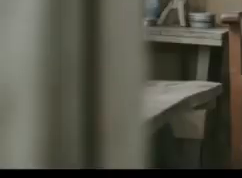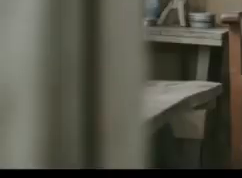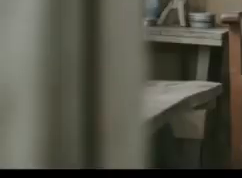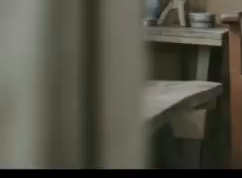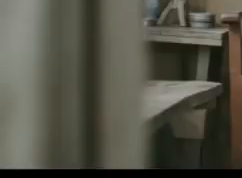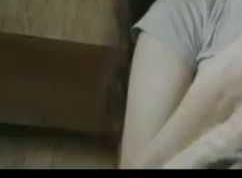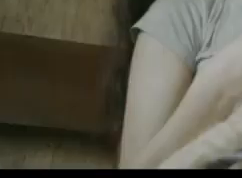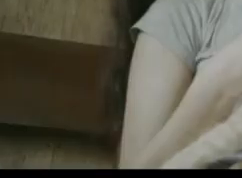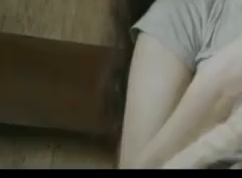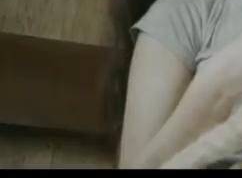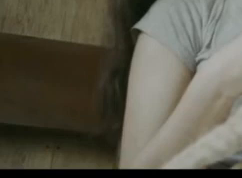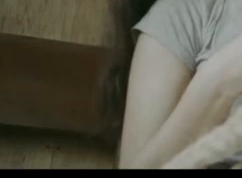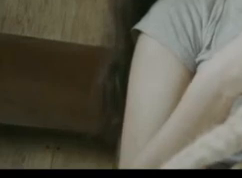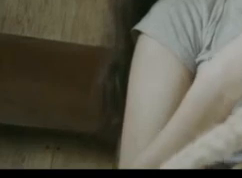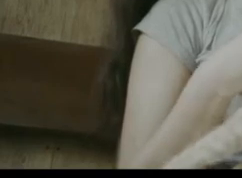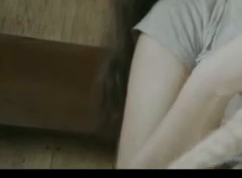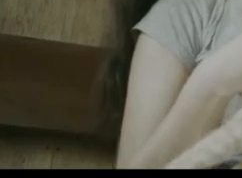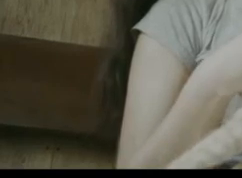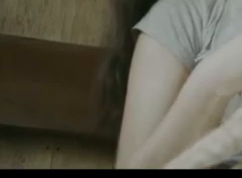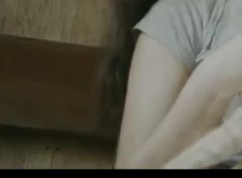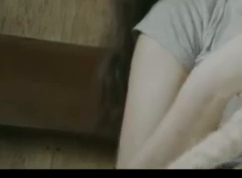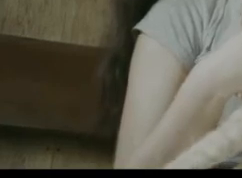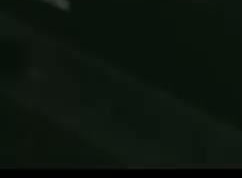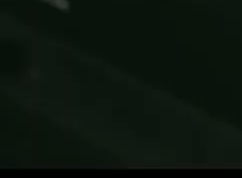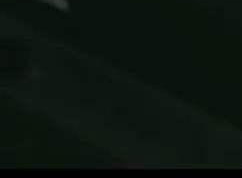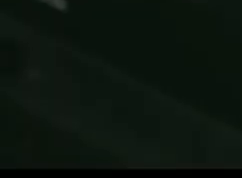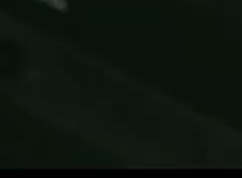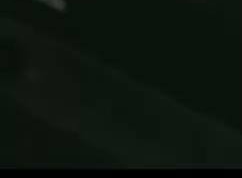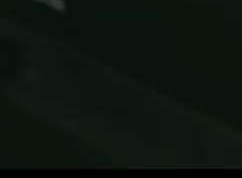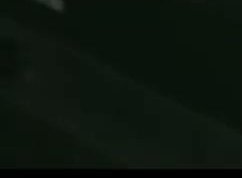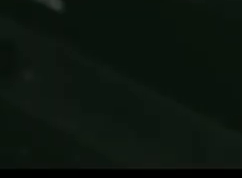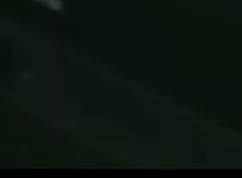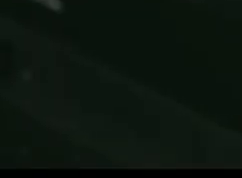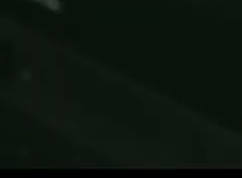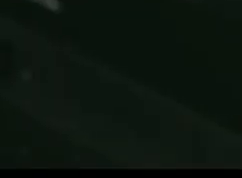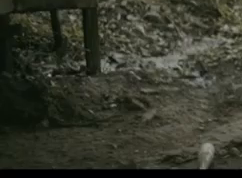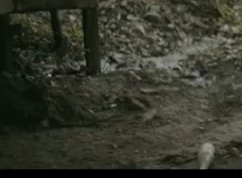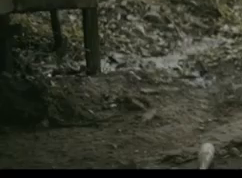maibalik ang saya at magbigay ginhawa.